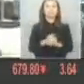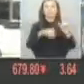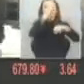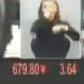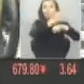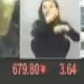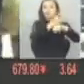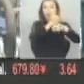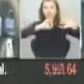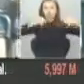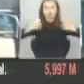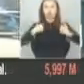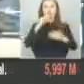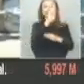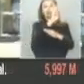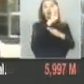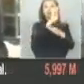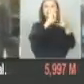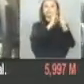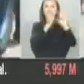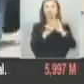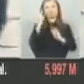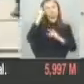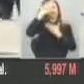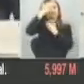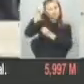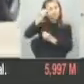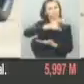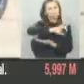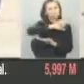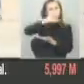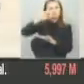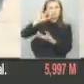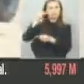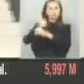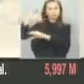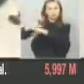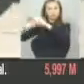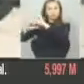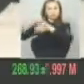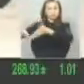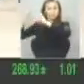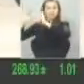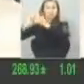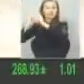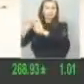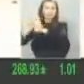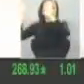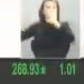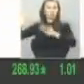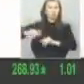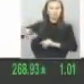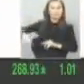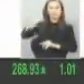ความสนใจกับการลงทุนในประเทศนี้ไม่มากนักเนื่องจากตลาดยังมีขนาดเล็กเมื่อเทียบกับสมาชิกอาเซียนอื่นๆอย่างเช่นมาเลเ